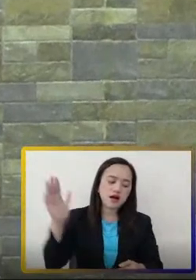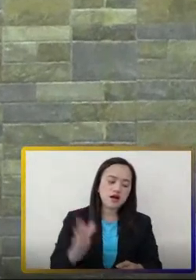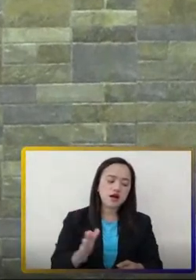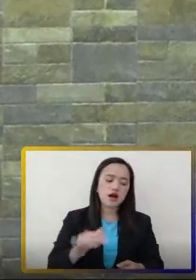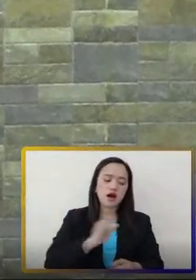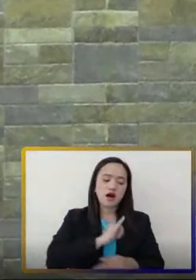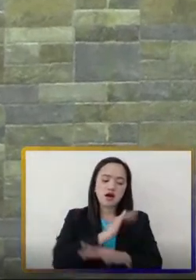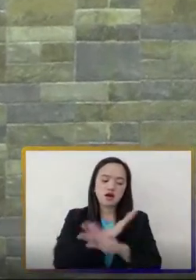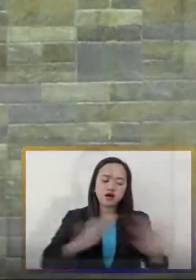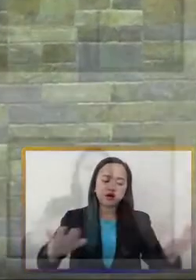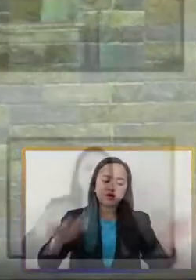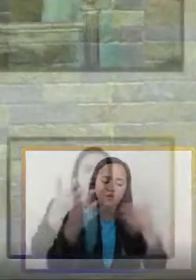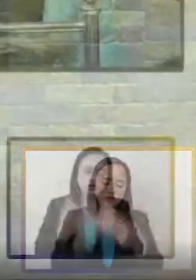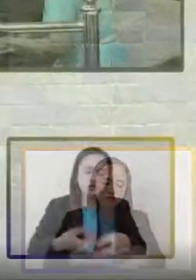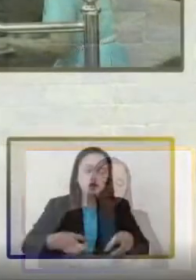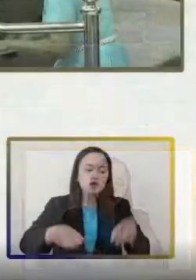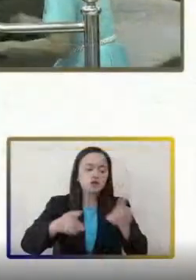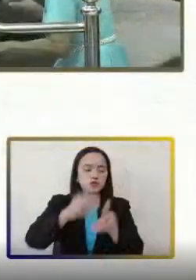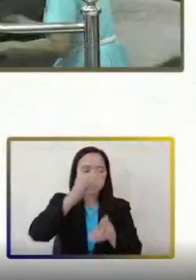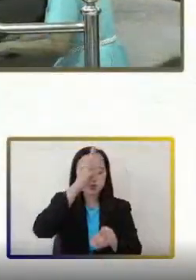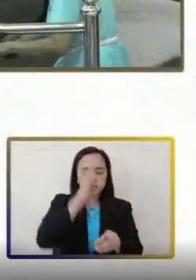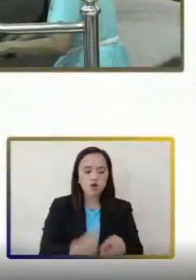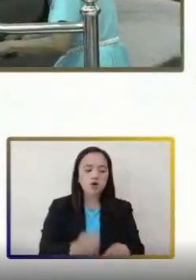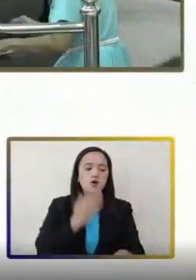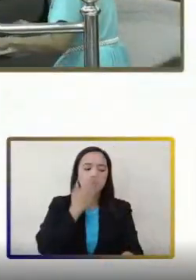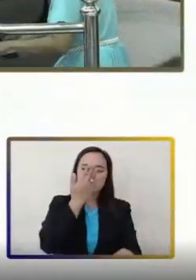ilaan. Mabuti ang